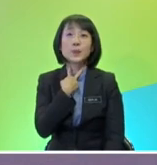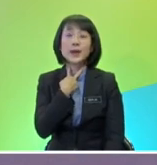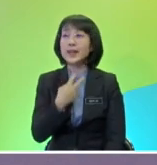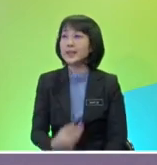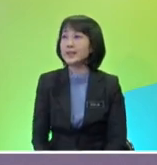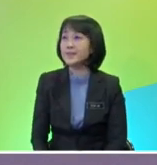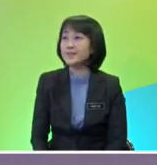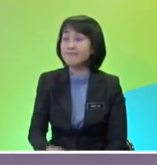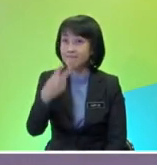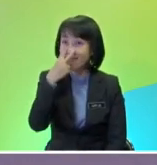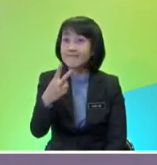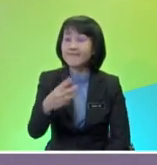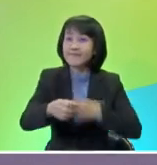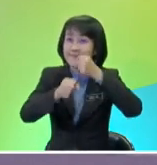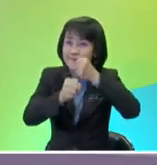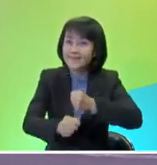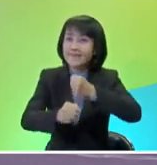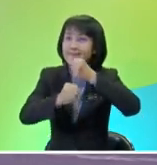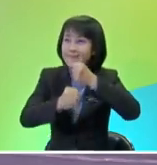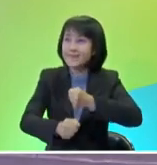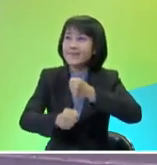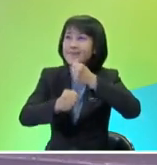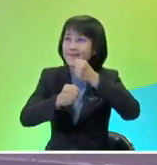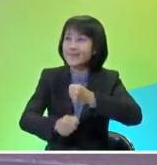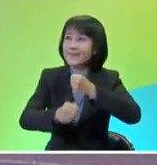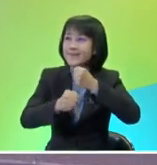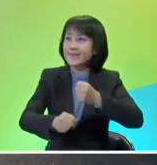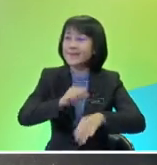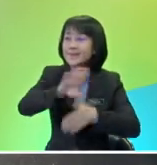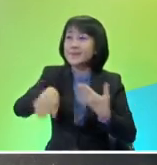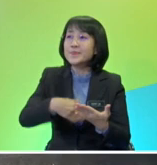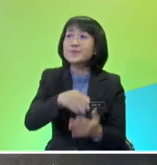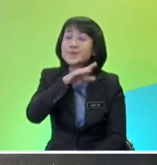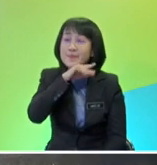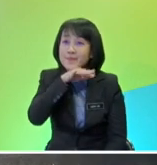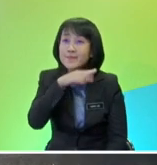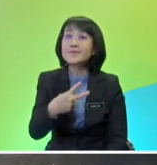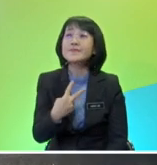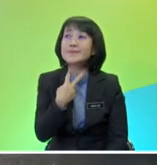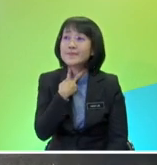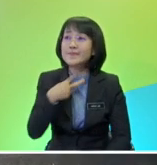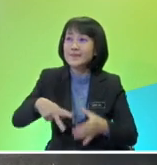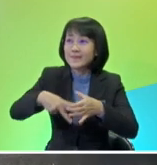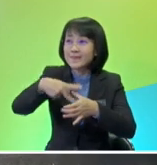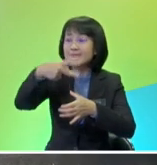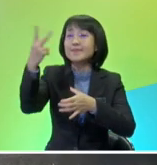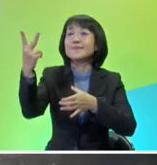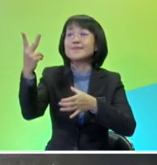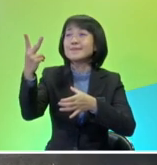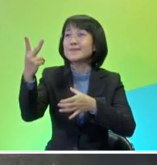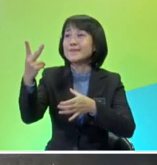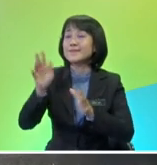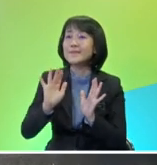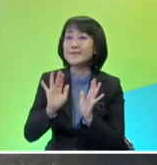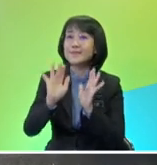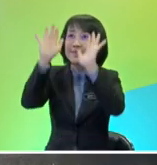Nampak. Jadi bila kita tekan macam ni, nanti segala kekotoran ataupun yang tersumbat itu dia akan keluar naik atas, betul? Dia akan menolak ke